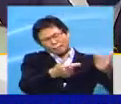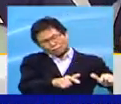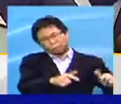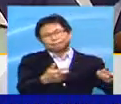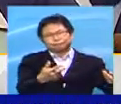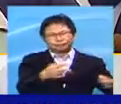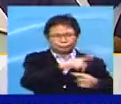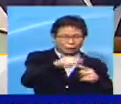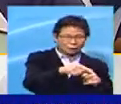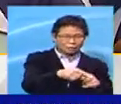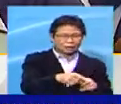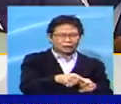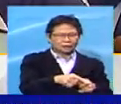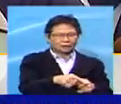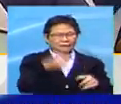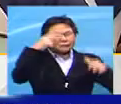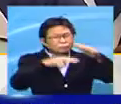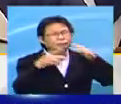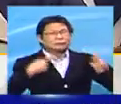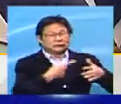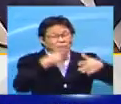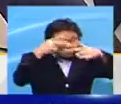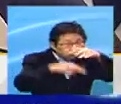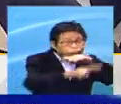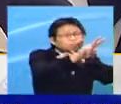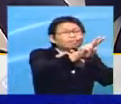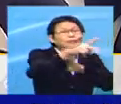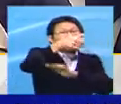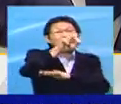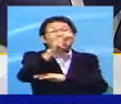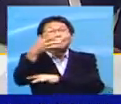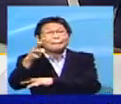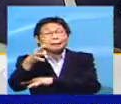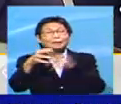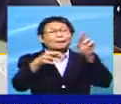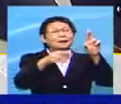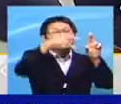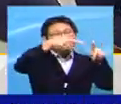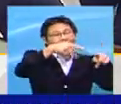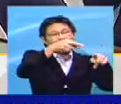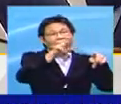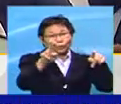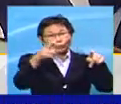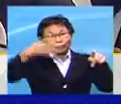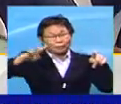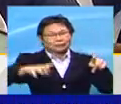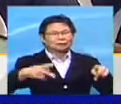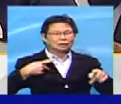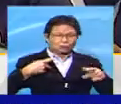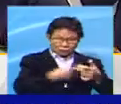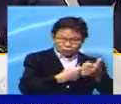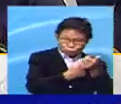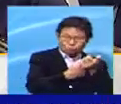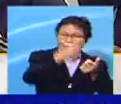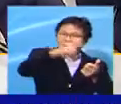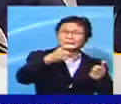buat unjuran bagi pilihan raya akan datang, sokongan terhadap kita dan sebagainya, dia mesti satu